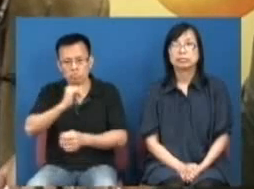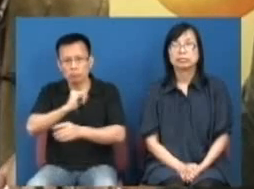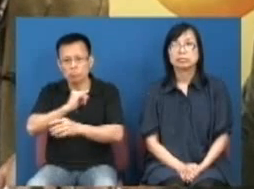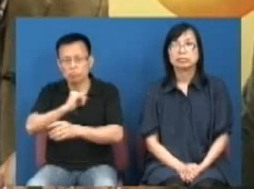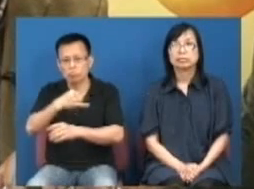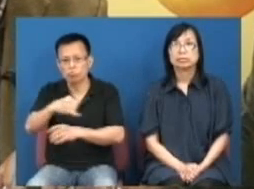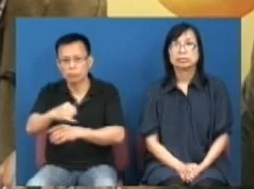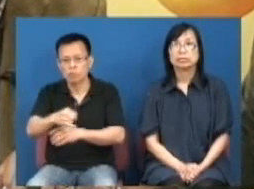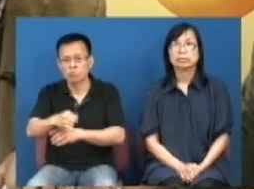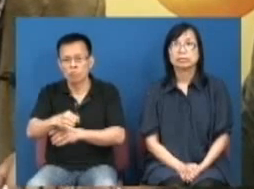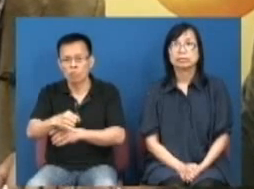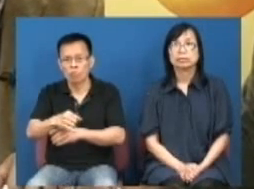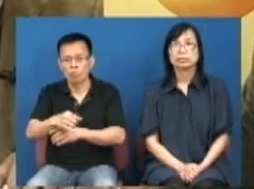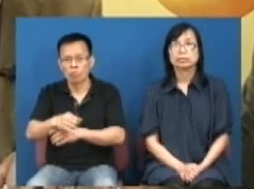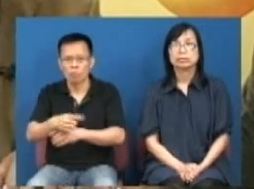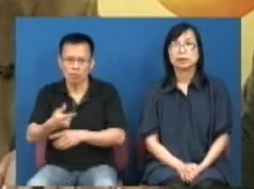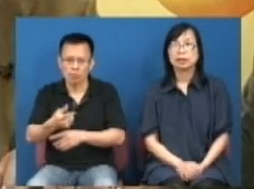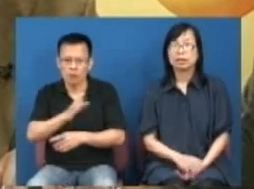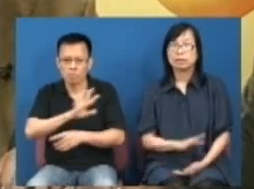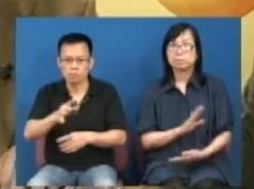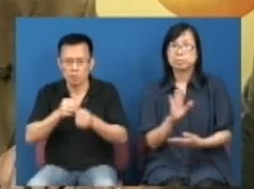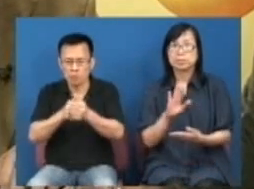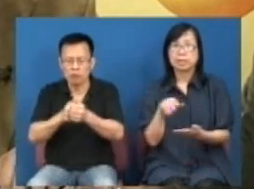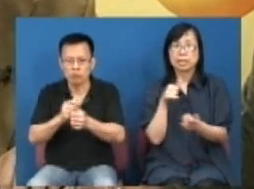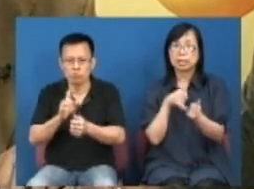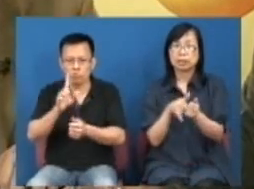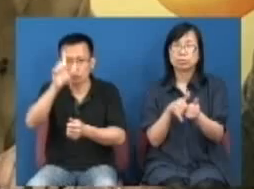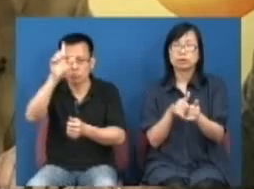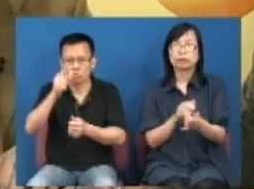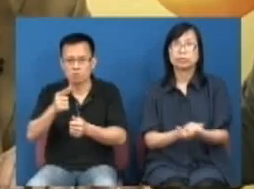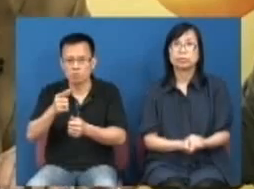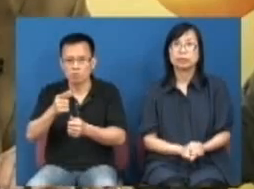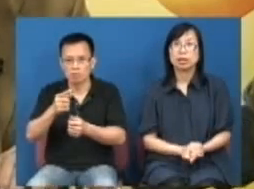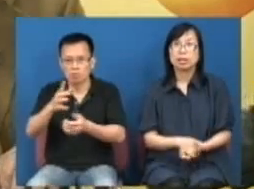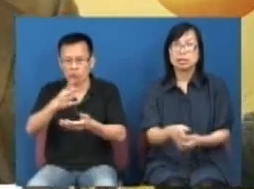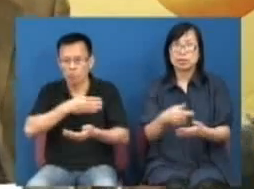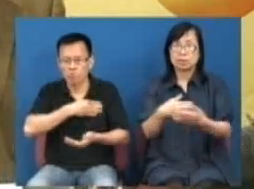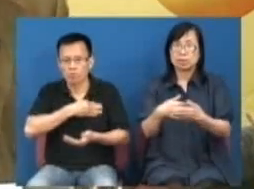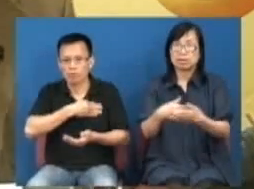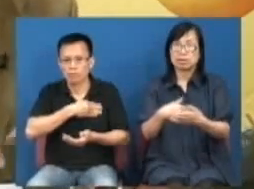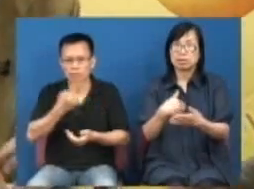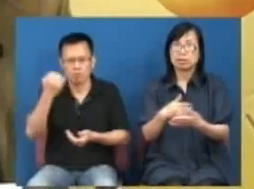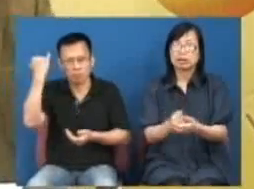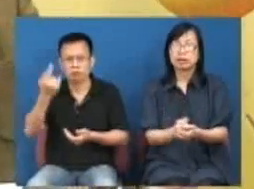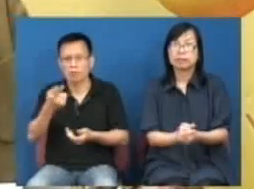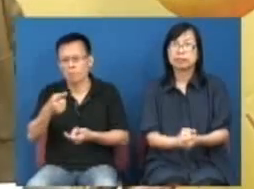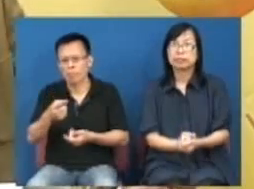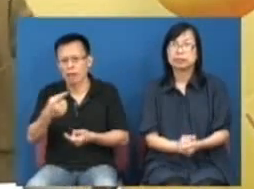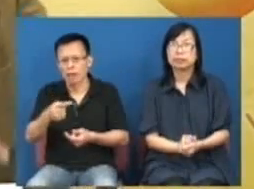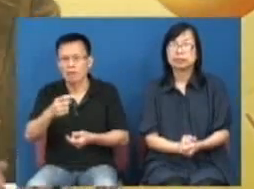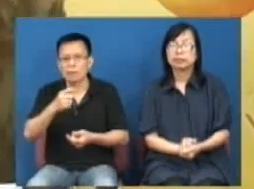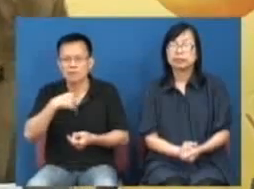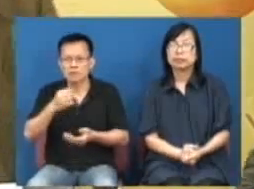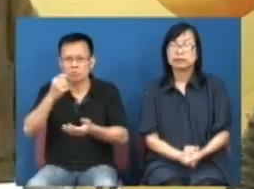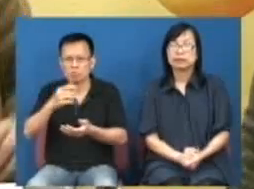嚇， 不必依據 上述嚇領牌。 即係原本 咁即係點解一係要領牌定唔使領牌？定你